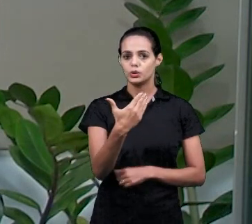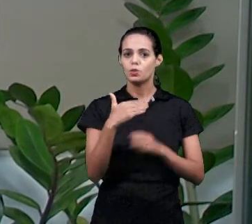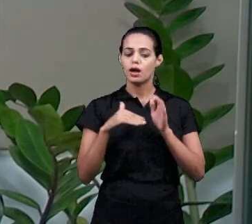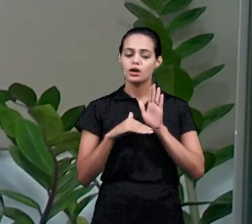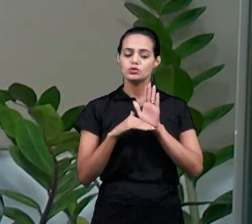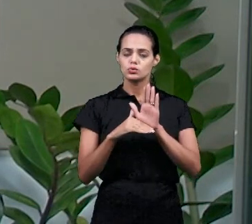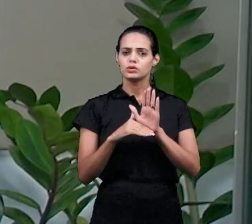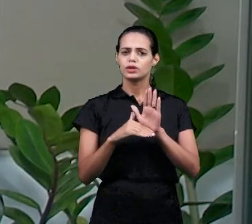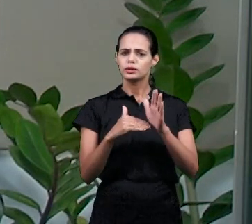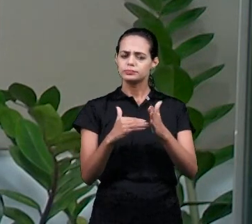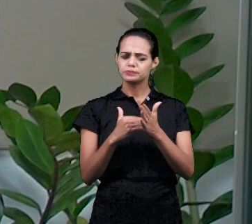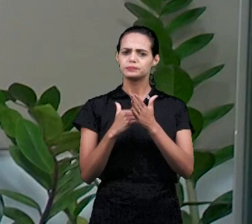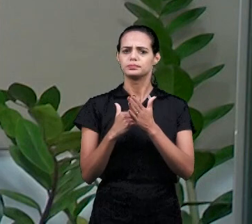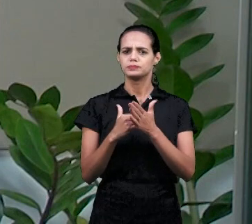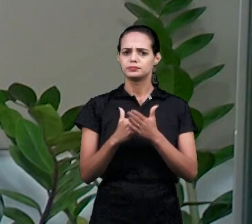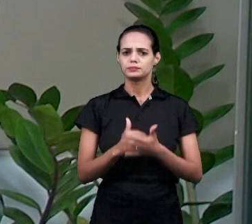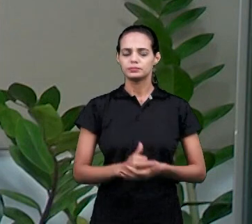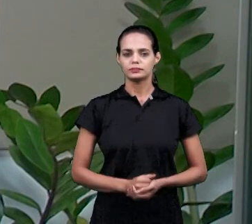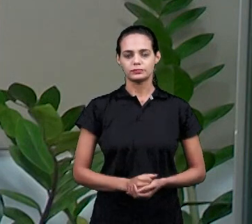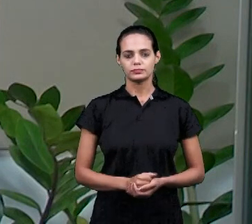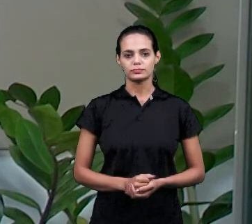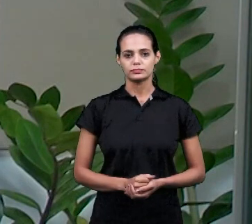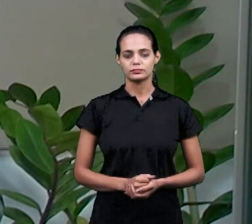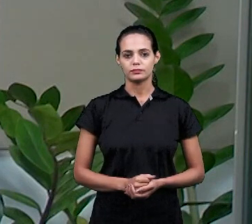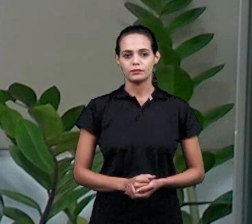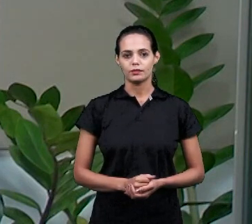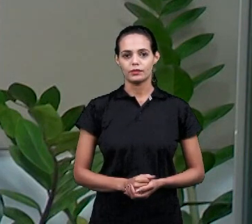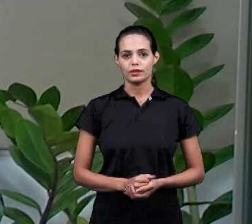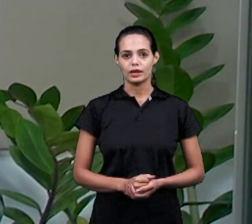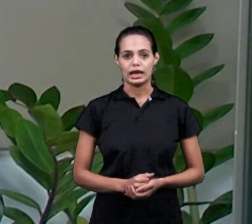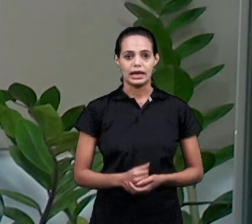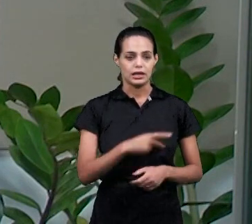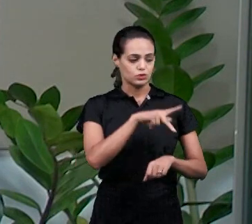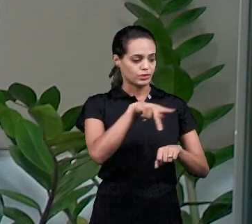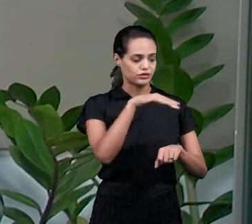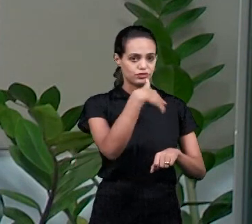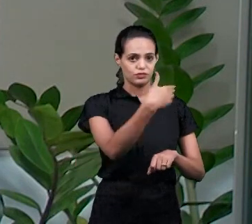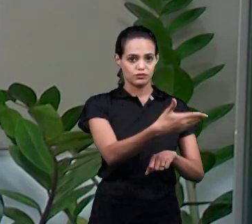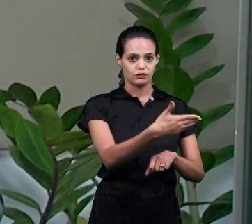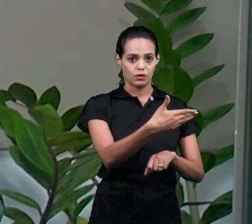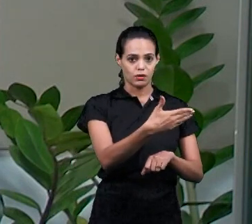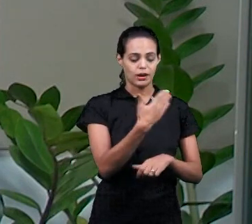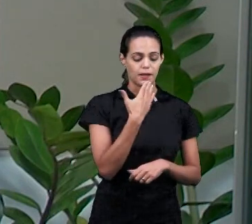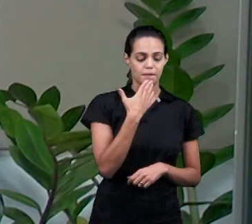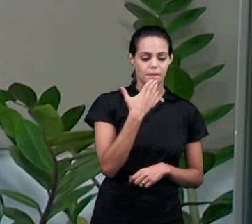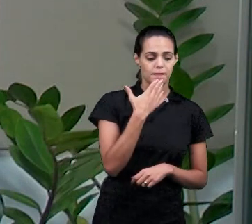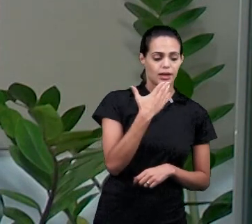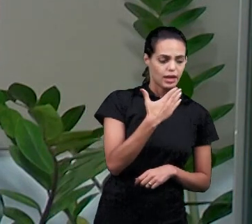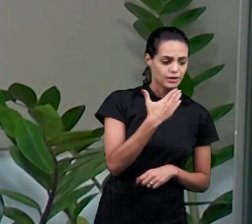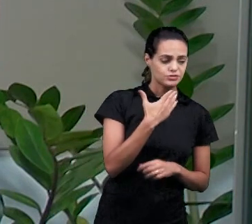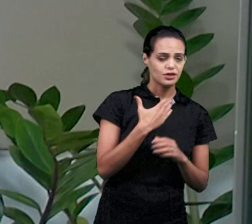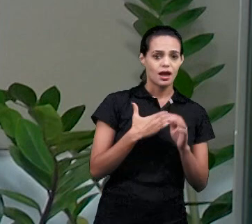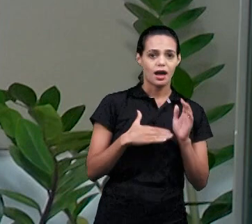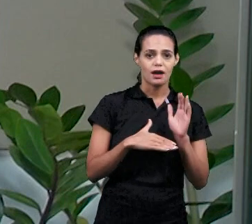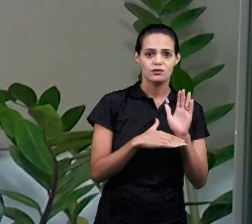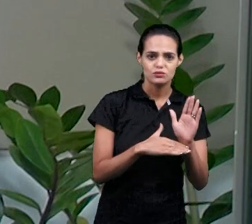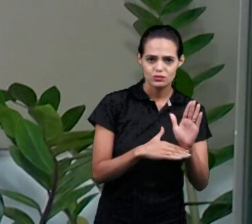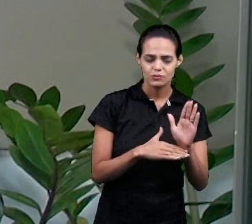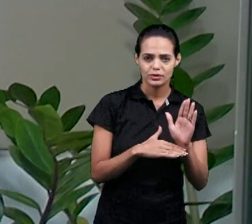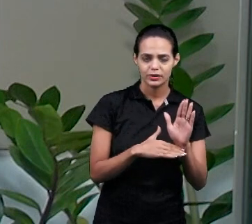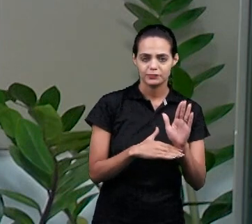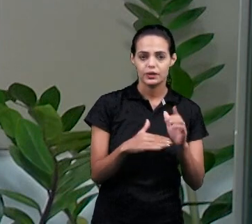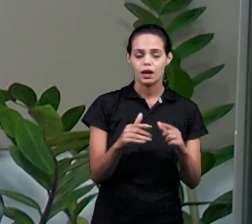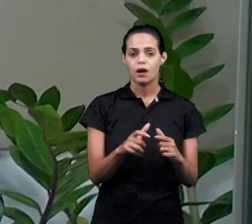de l'aide. De manière générale, les demandes portent dans un groupe